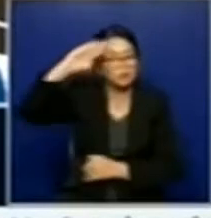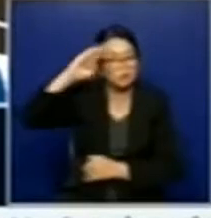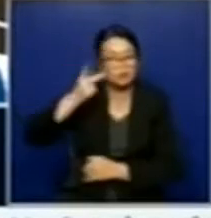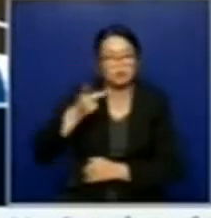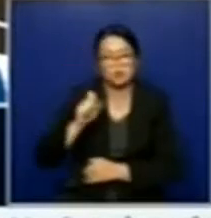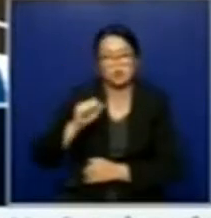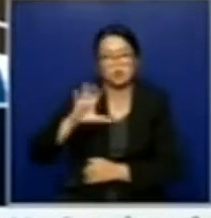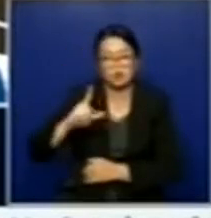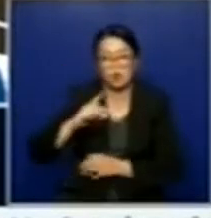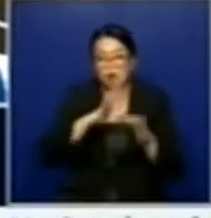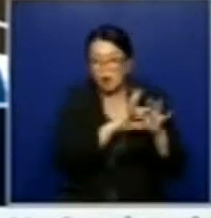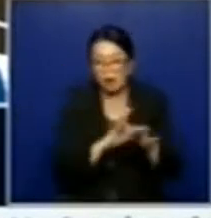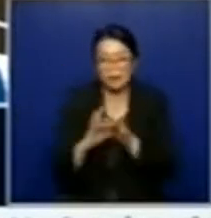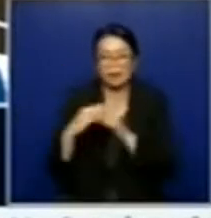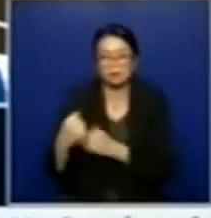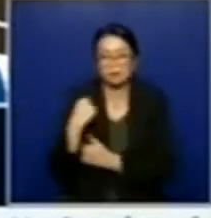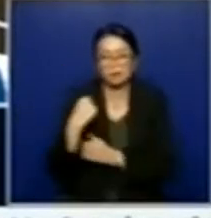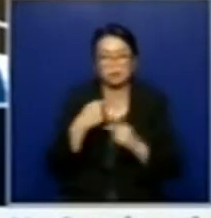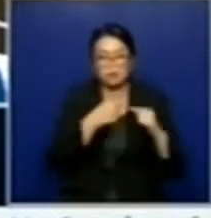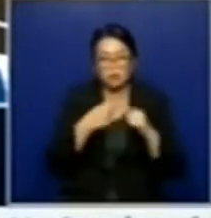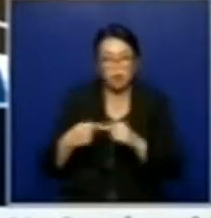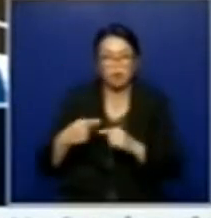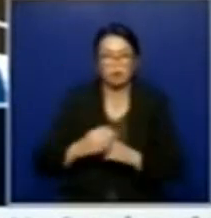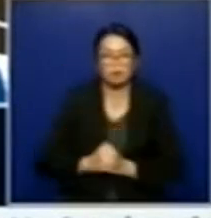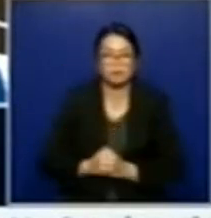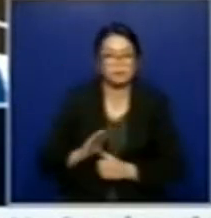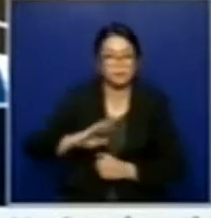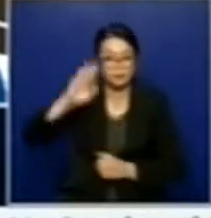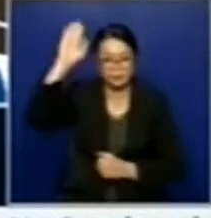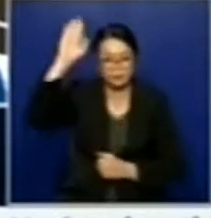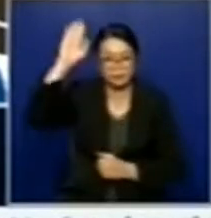ช. ท่านประธานครับท่